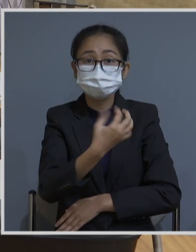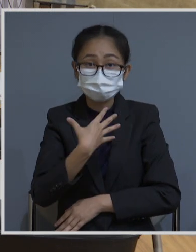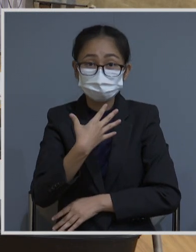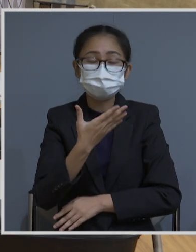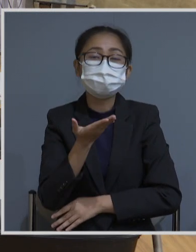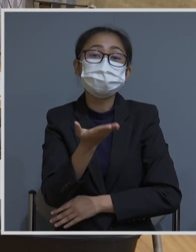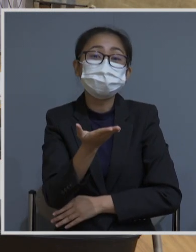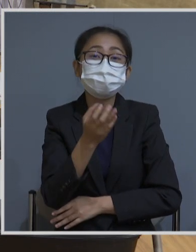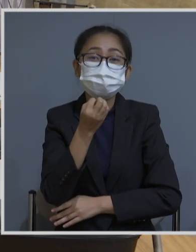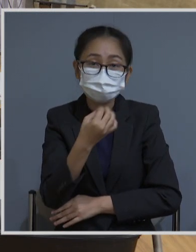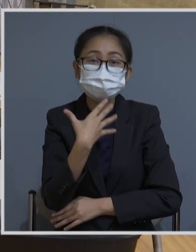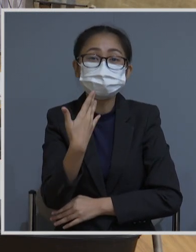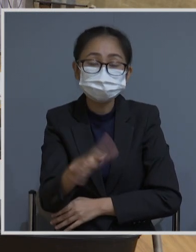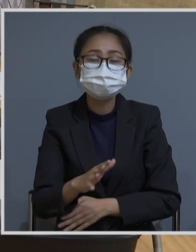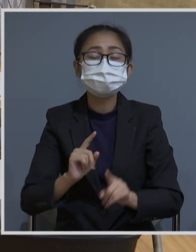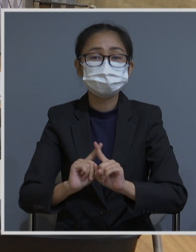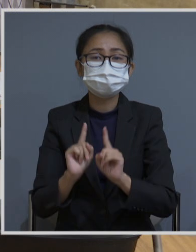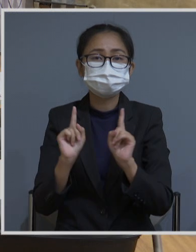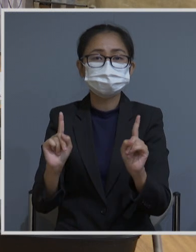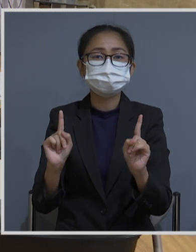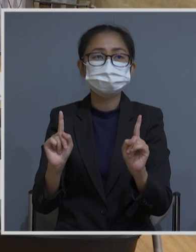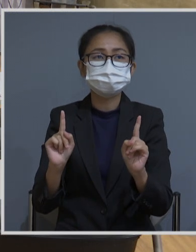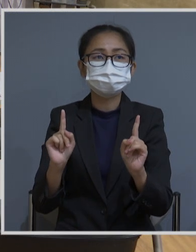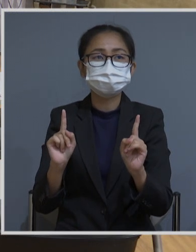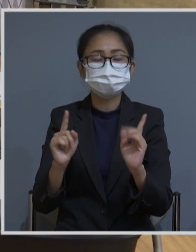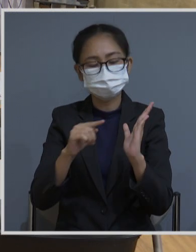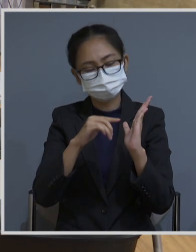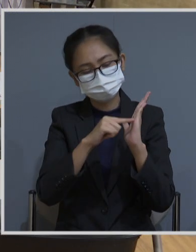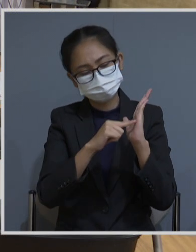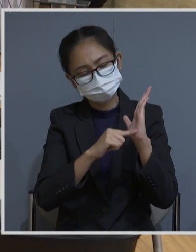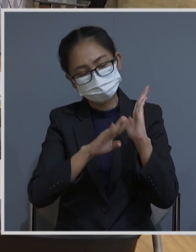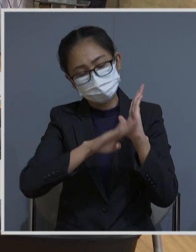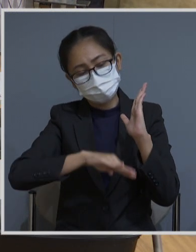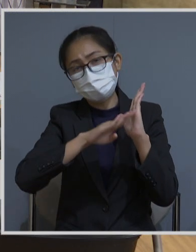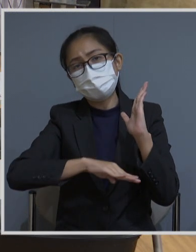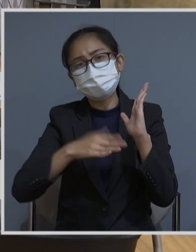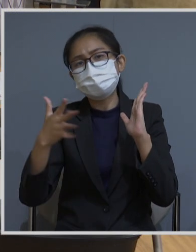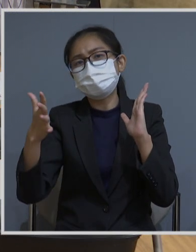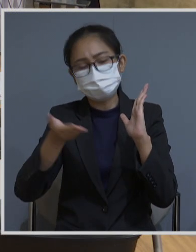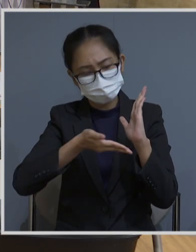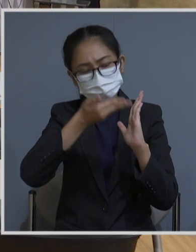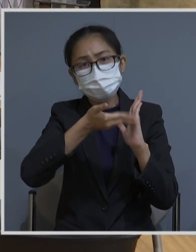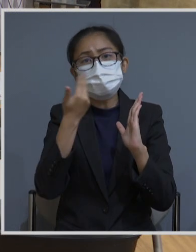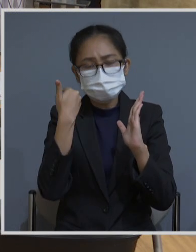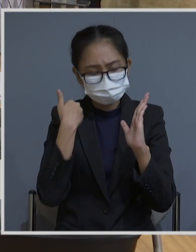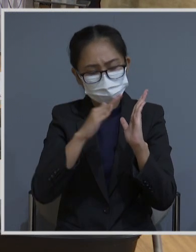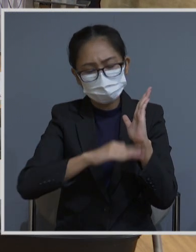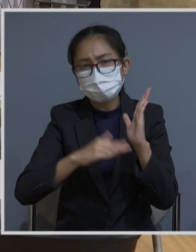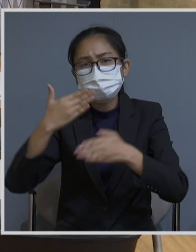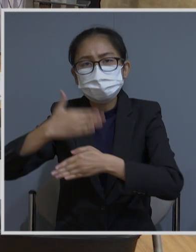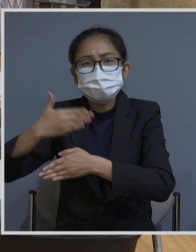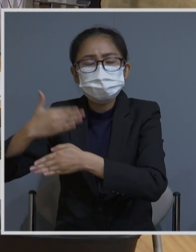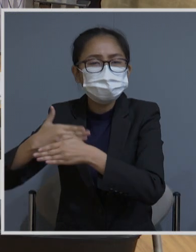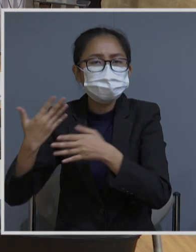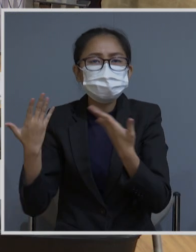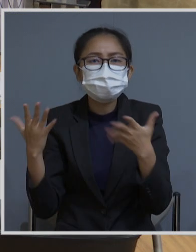ได้ขอเมื่อกี้แต่ว่ารูปน้ำสงกรานต์ตอนล่างไม่มีฝายชะลอน้ำไม่มีการสร้างเขื่อนกลาง